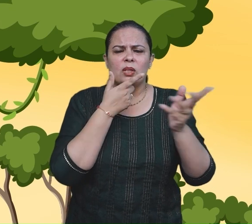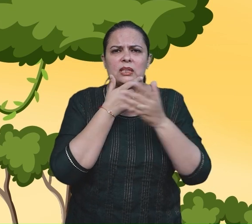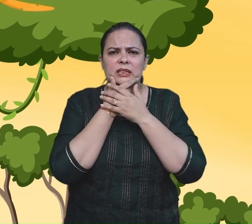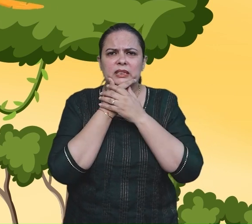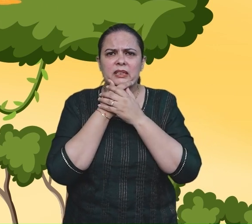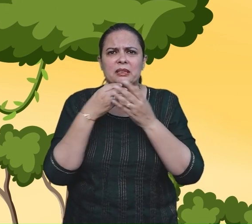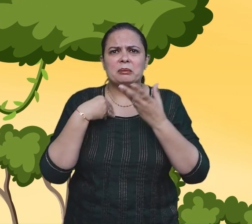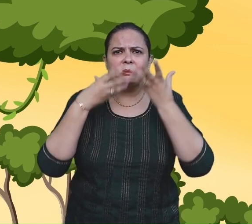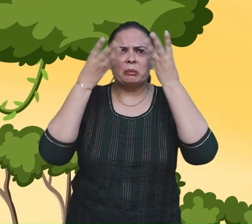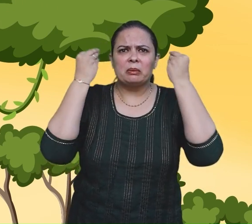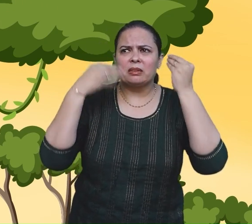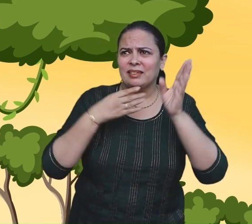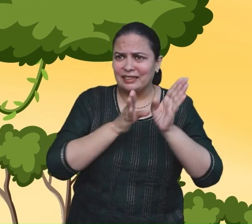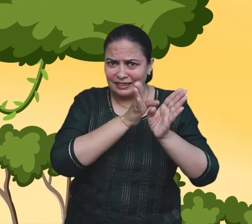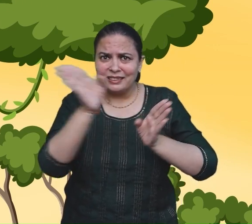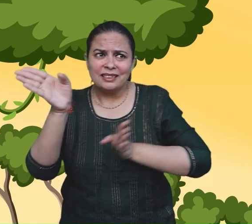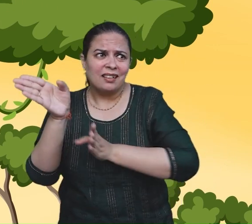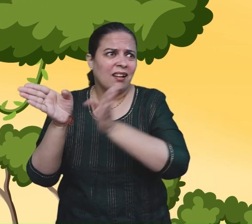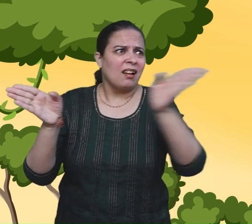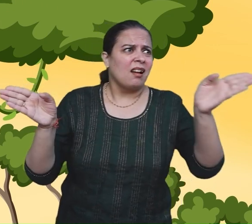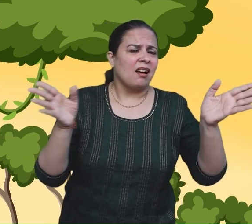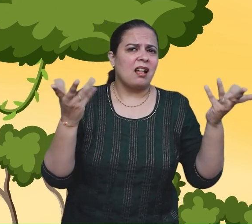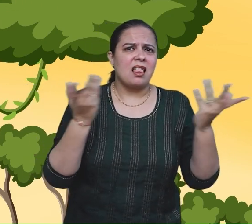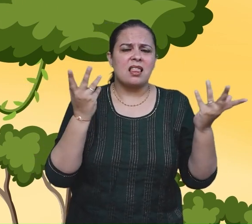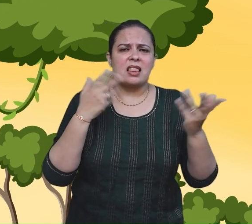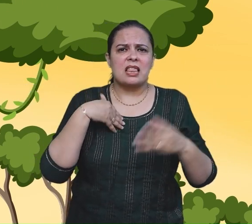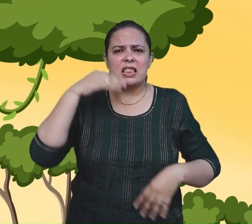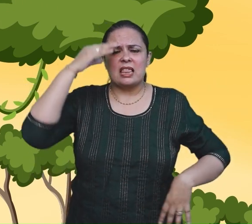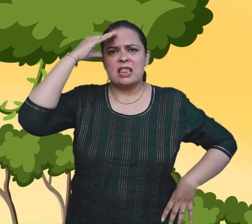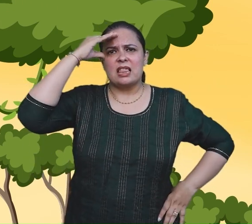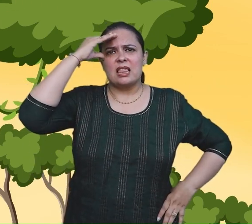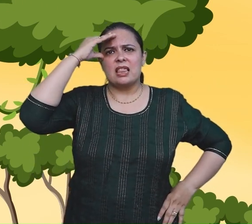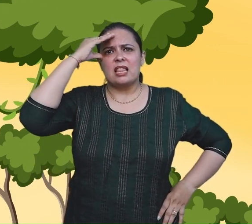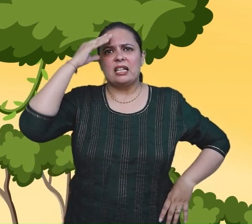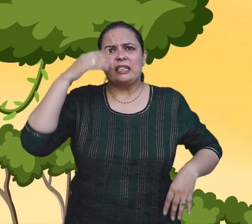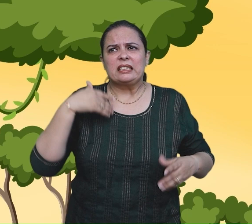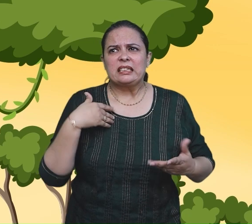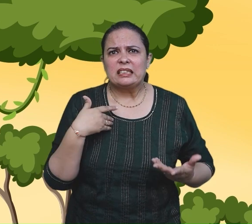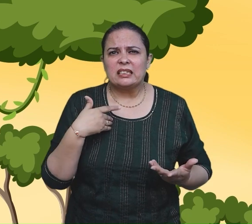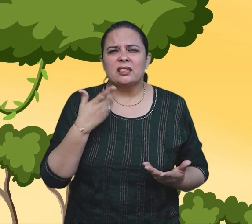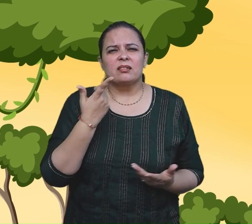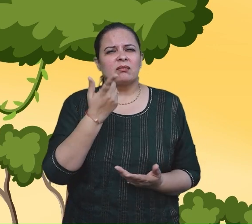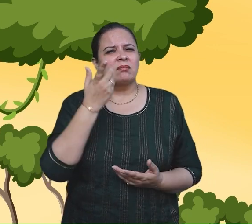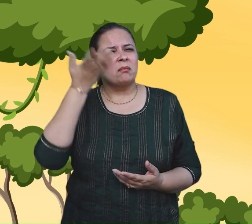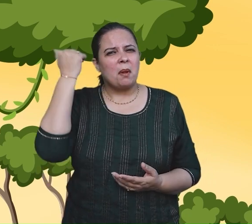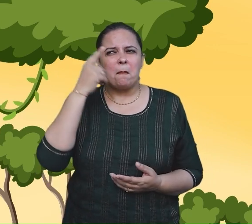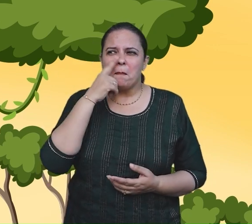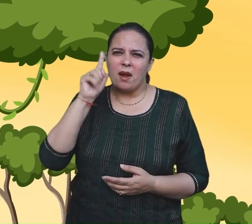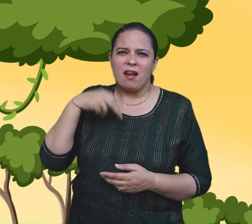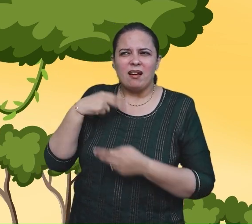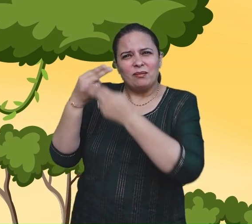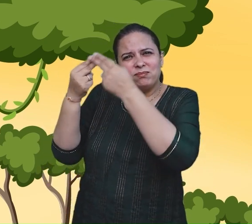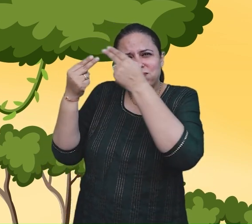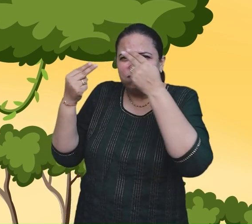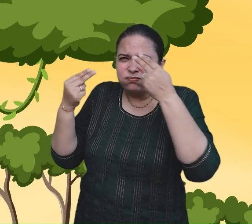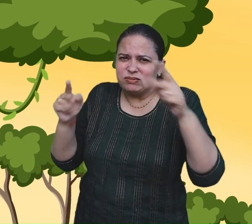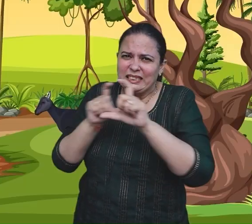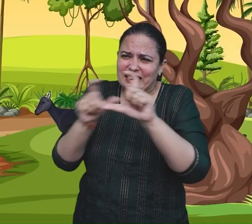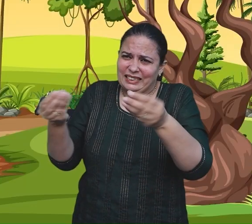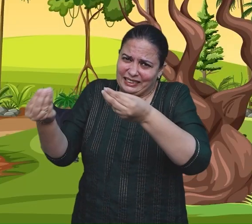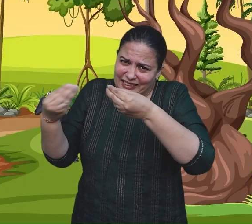तरफ या उस तरफ? देखा तो और मत सुन माँ की बात, भूल गया ना